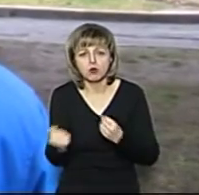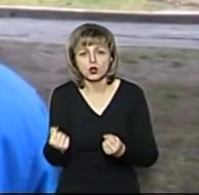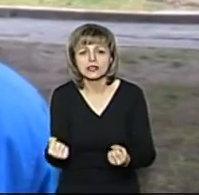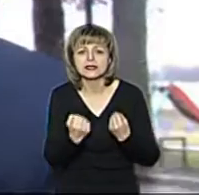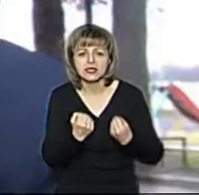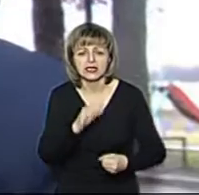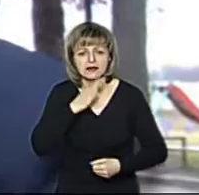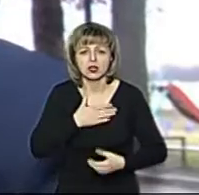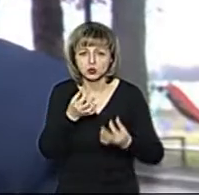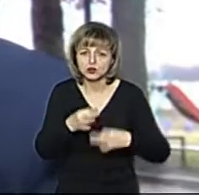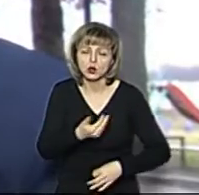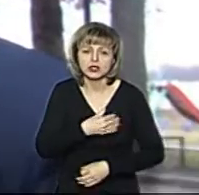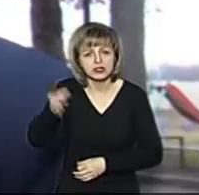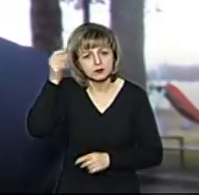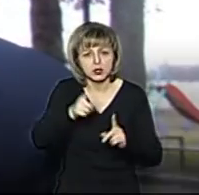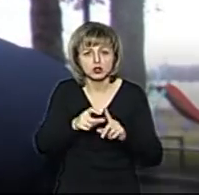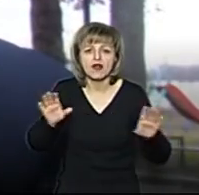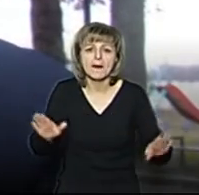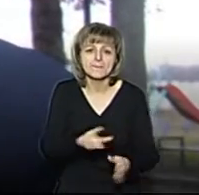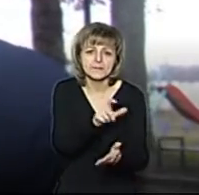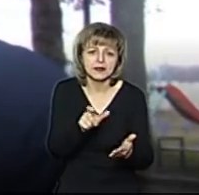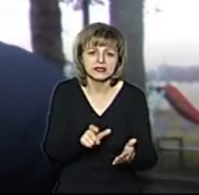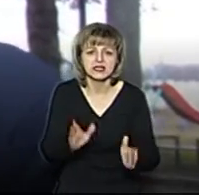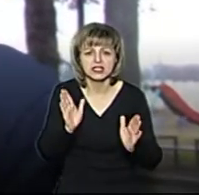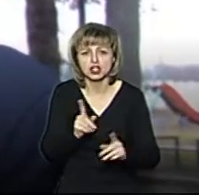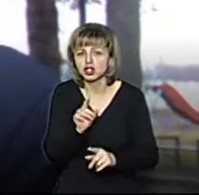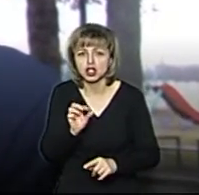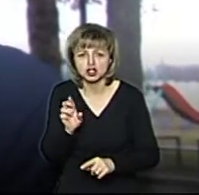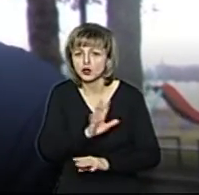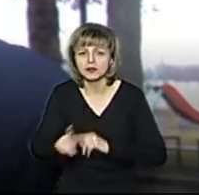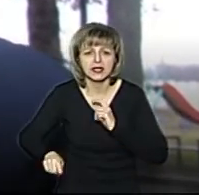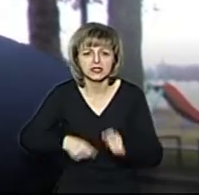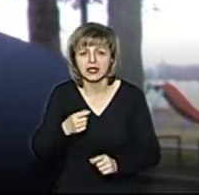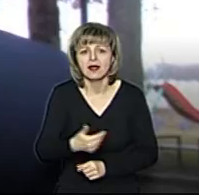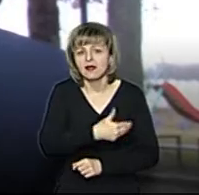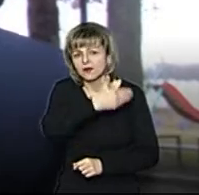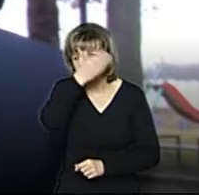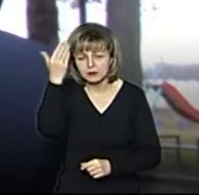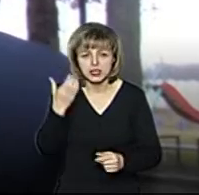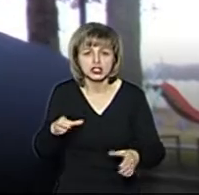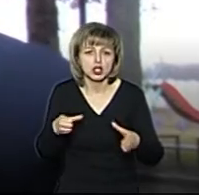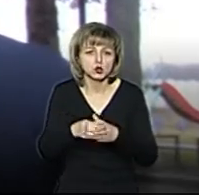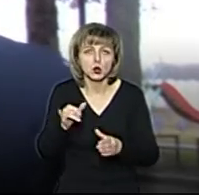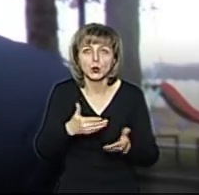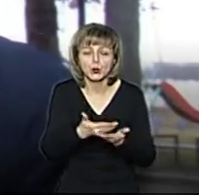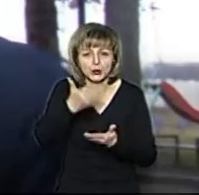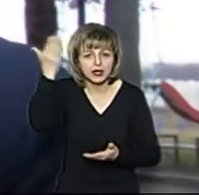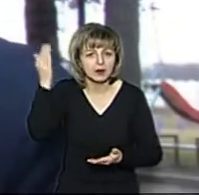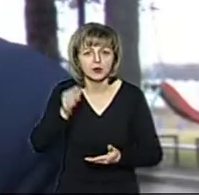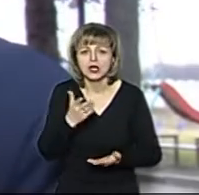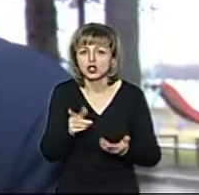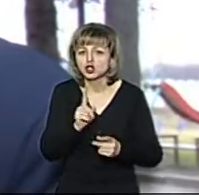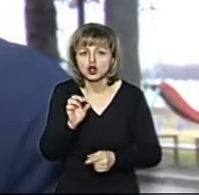за нашу свободу. Хотілося б згадати слова пісні «Тільки щоб не даремно Небесна Сотня у небо, тільки щоб не забути їх не